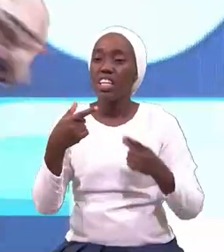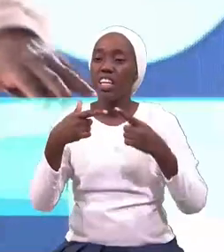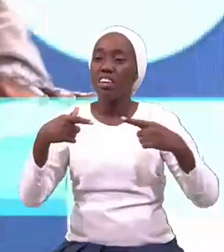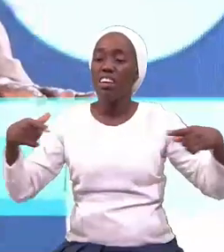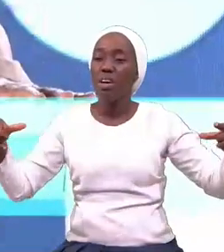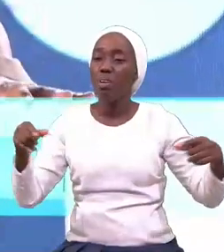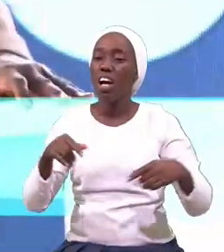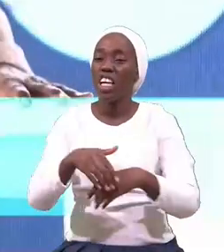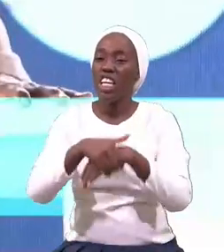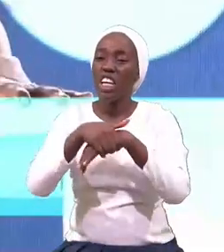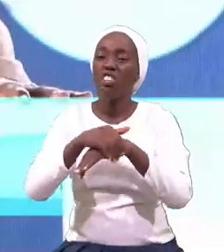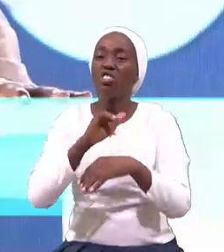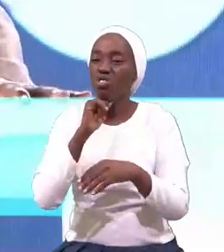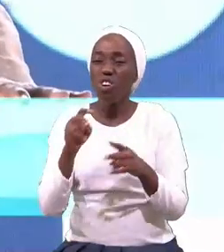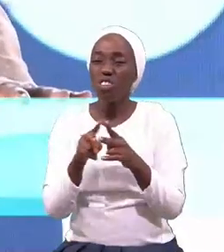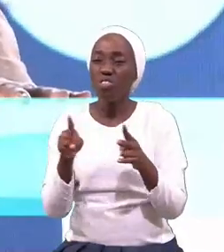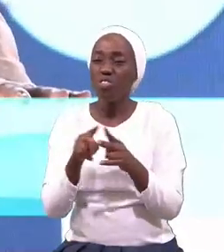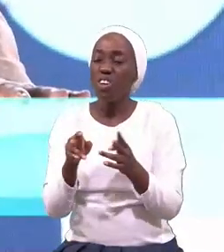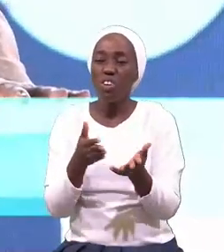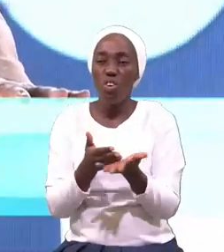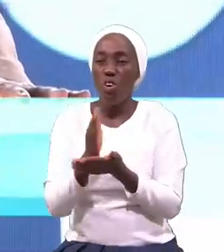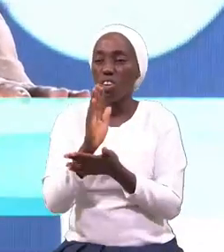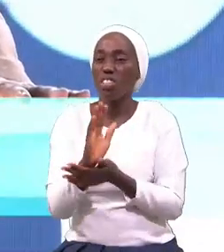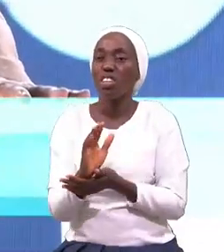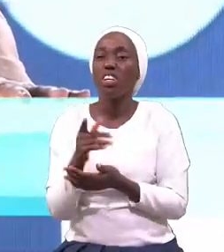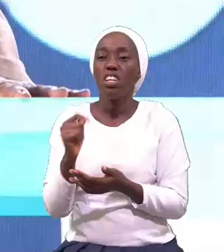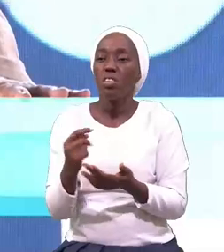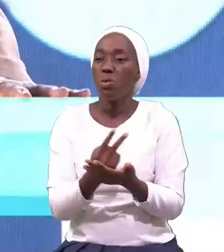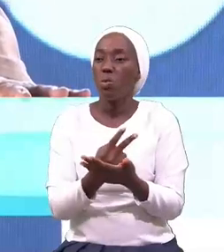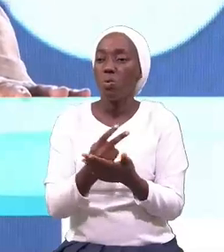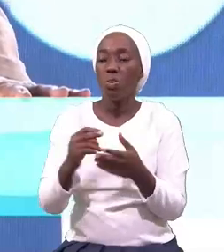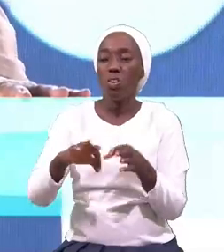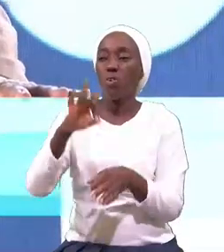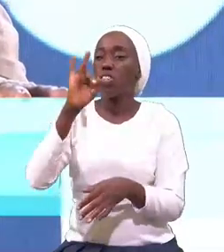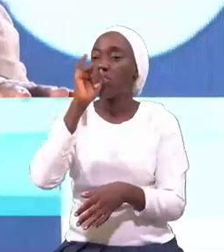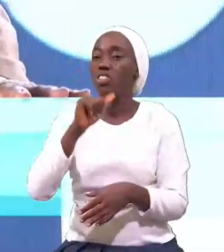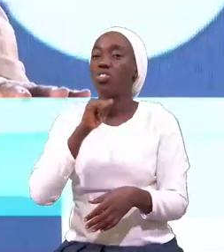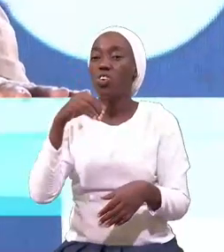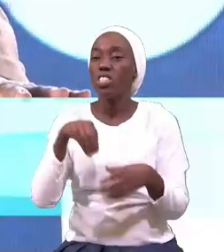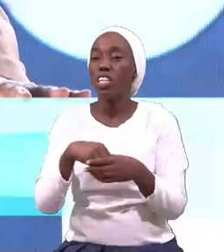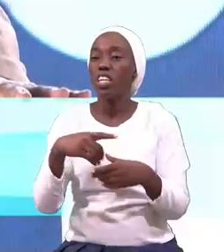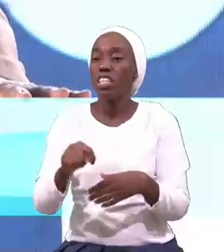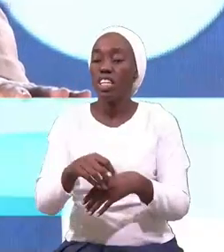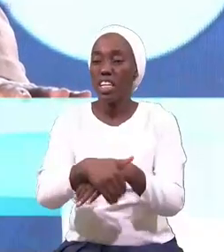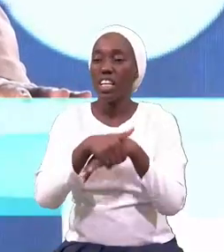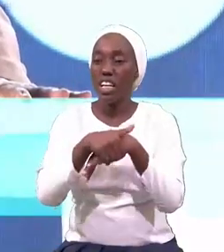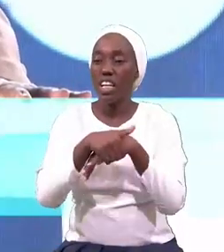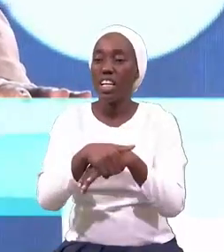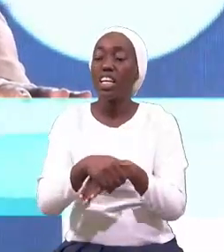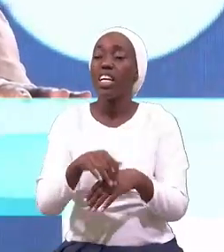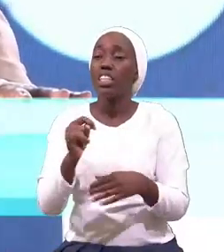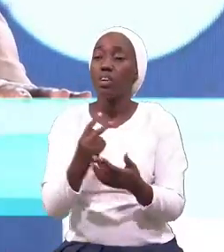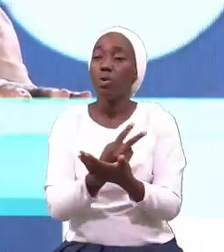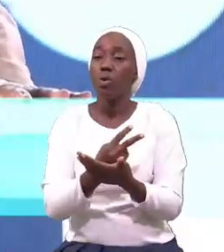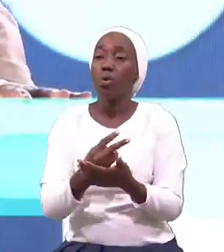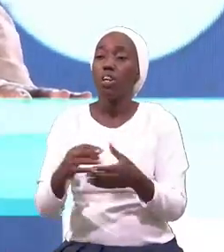Mais sa grammaire n'est pas très bonne. Le Saint-Esprit n'est pas dans la grammaire. Le Saint-Esprit est